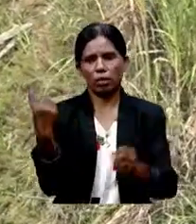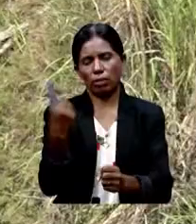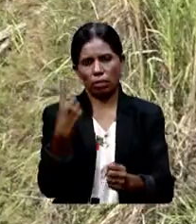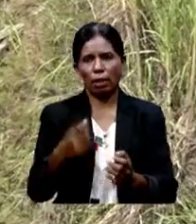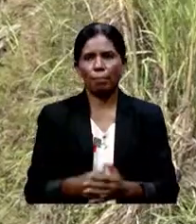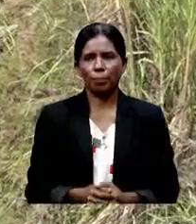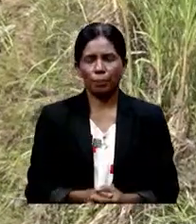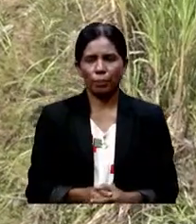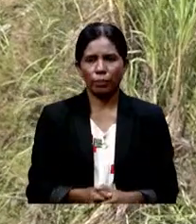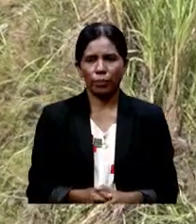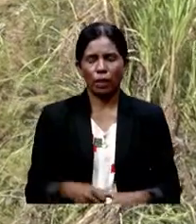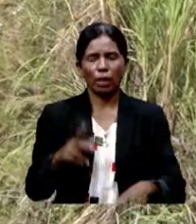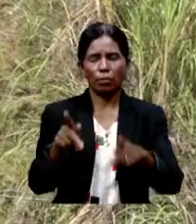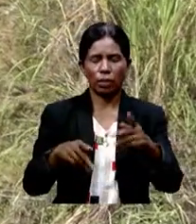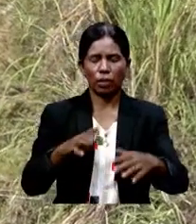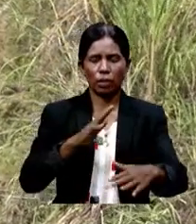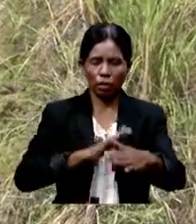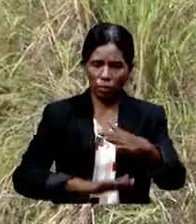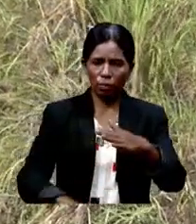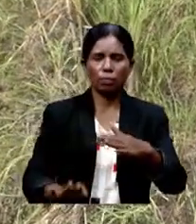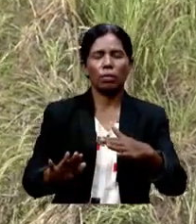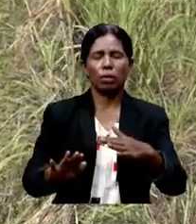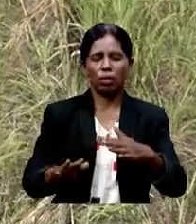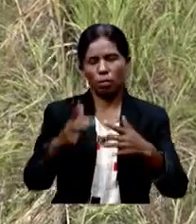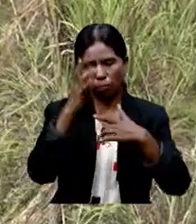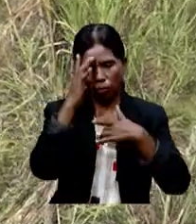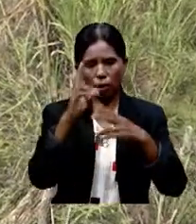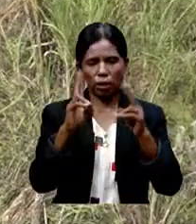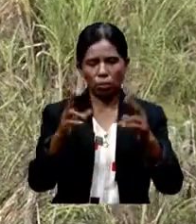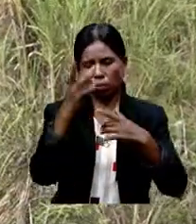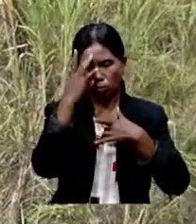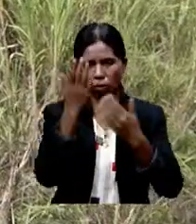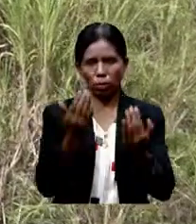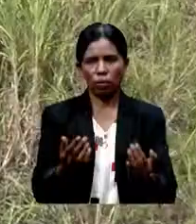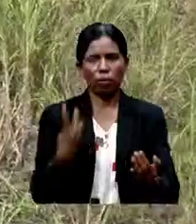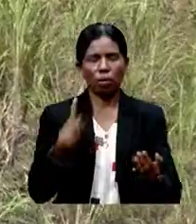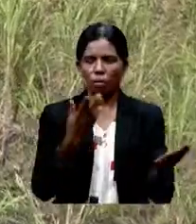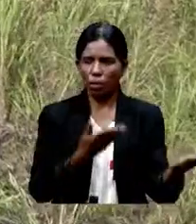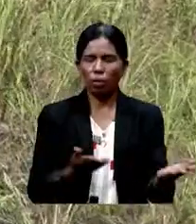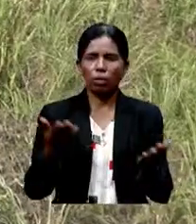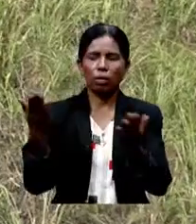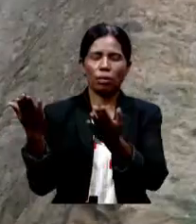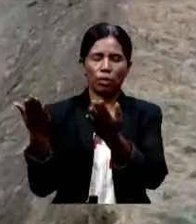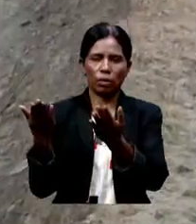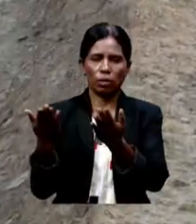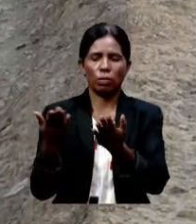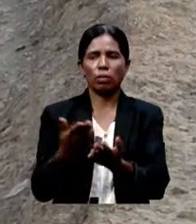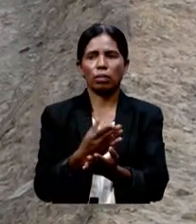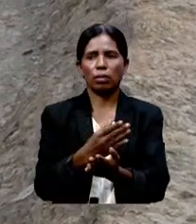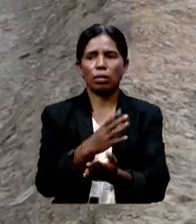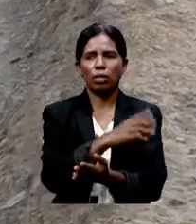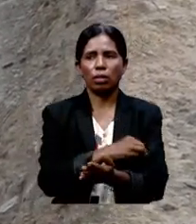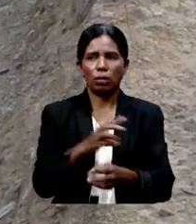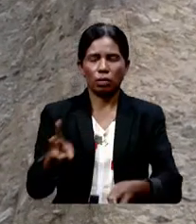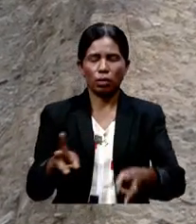por exemplo ansan e marumatu part urgente, e mora suruma urgente, mora grave. Ne ami luriba, ami hulan luriba, ta vi trada bot